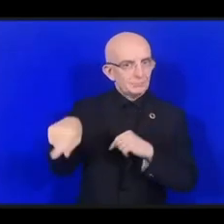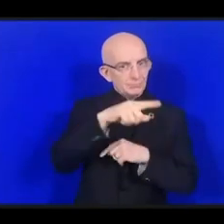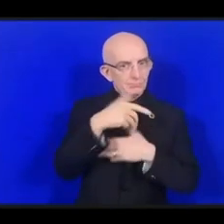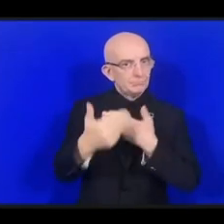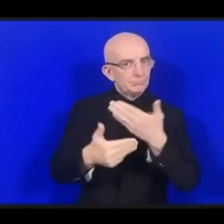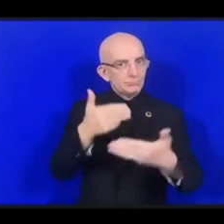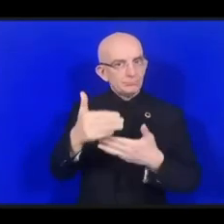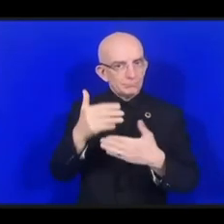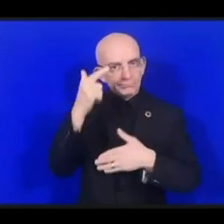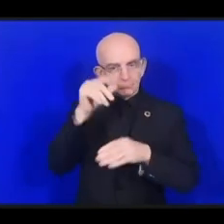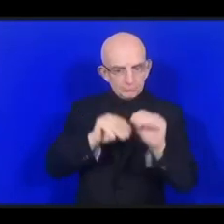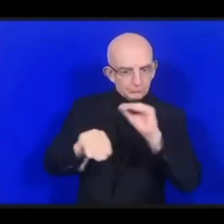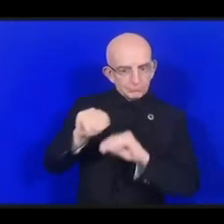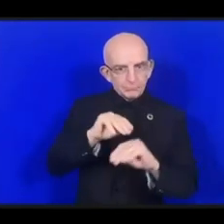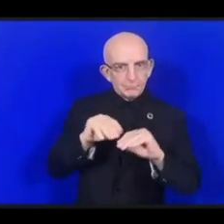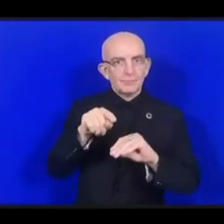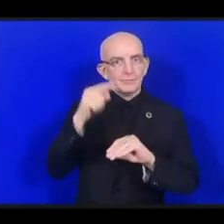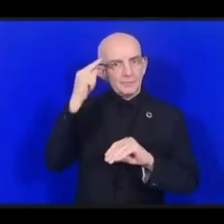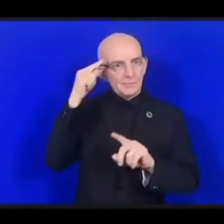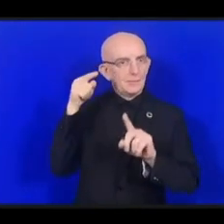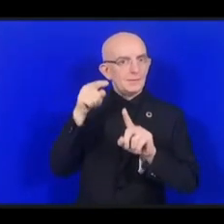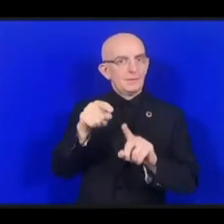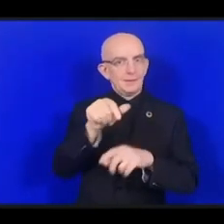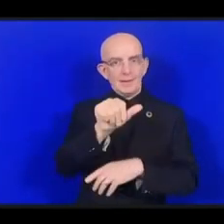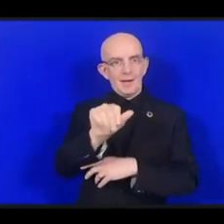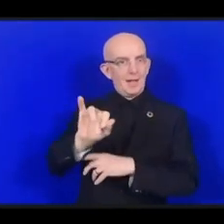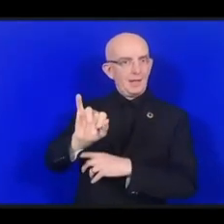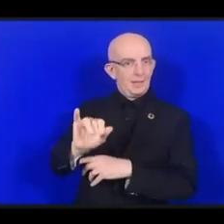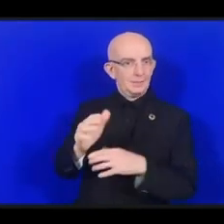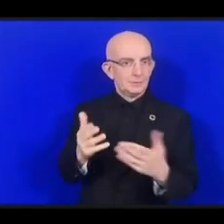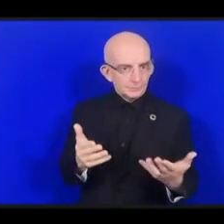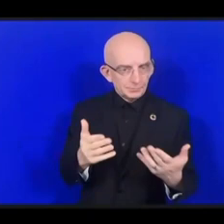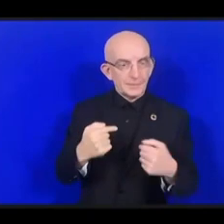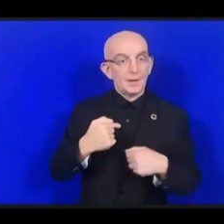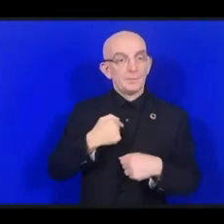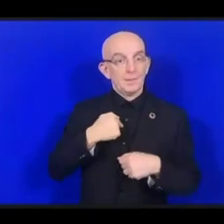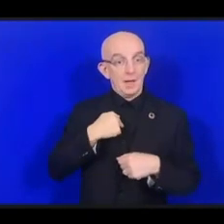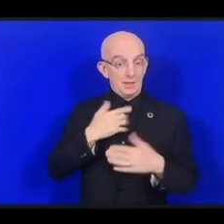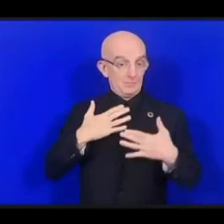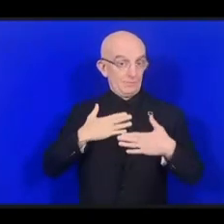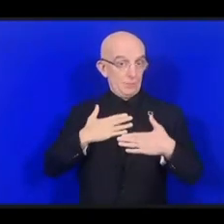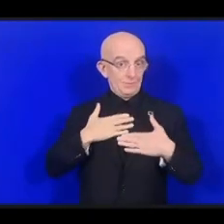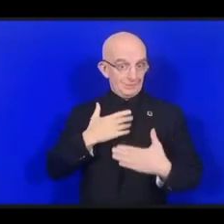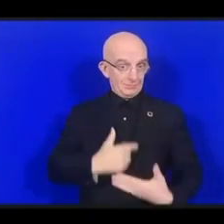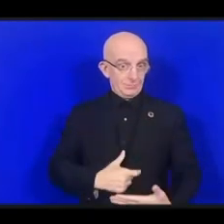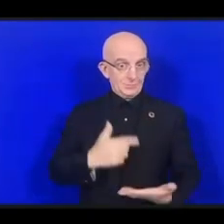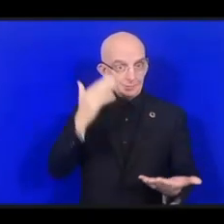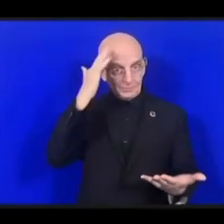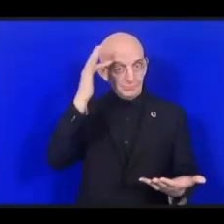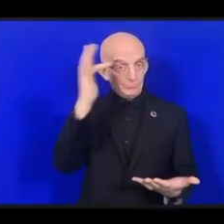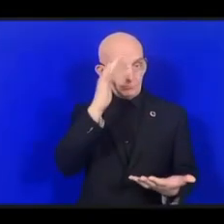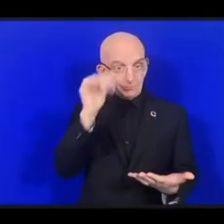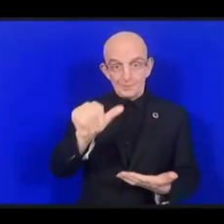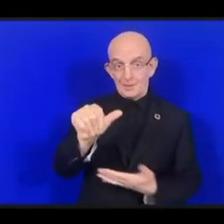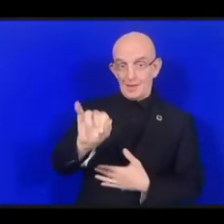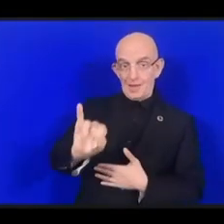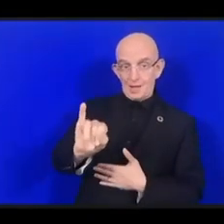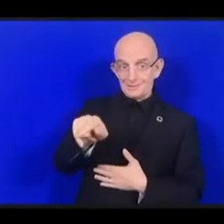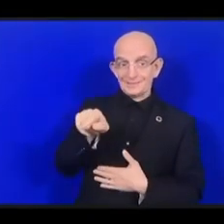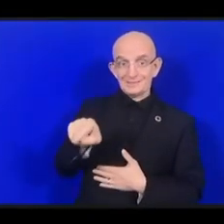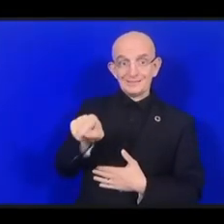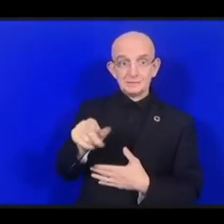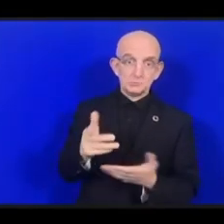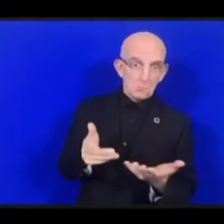l'intelligence artificielle n'est pas une menace existentielle auqu l'humanité fait face